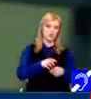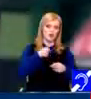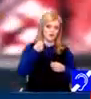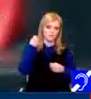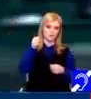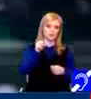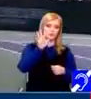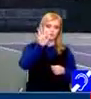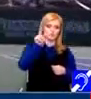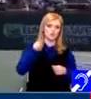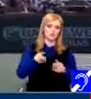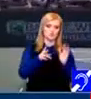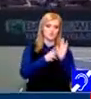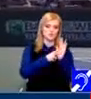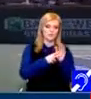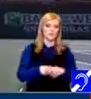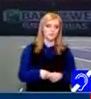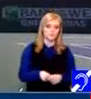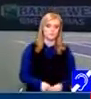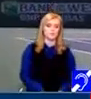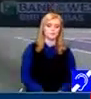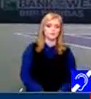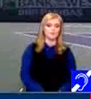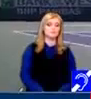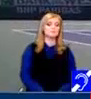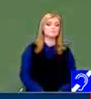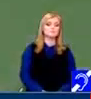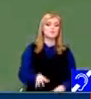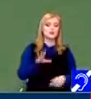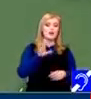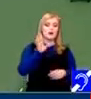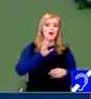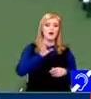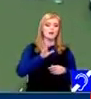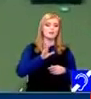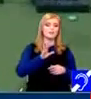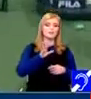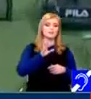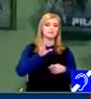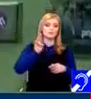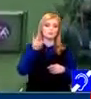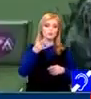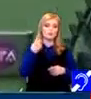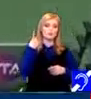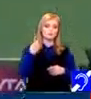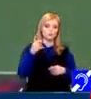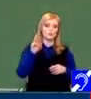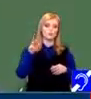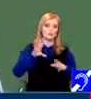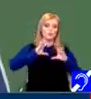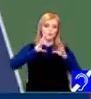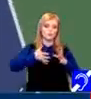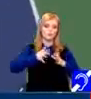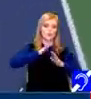5-7. Sfaturile lui Darren Cahill nu au avut efect în debutul decisivului. Martic a condus cu 2-1 și numărul 1 mondial l-a